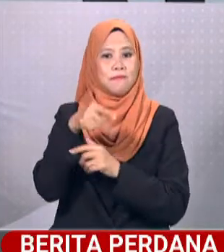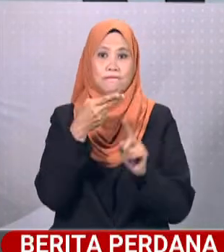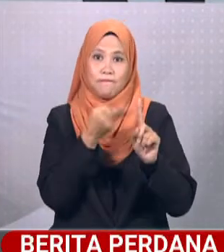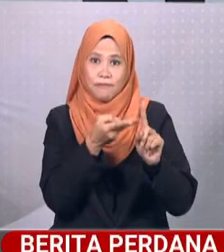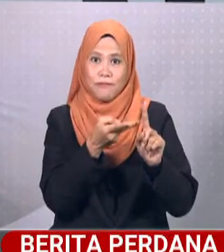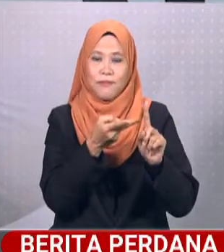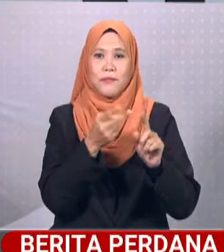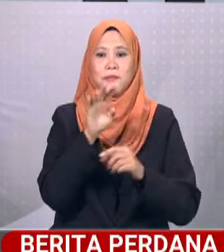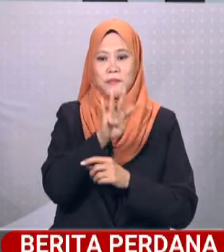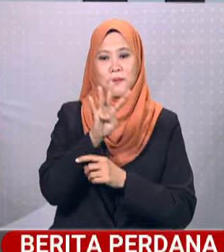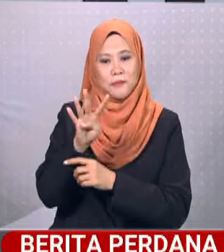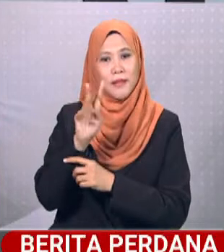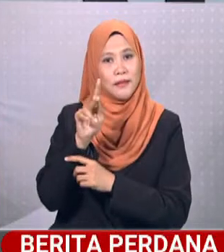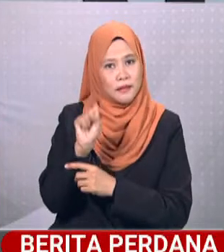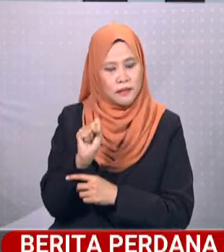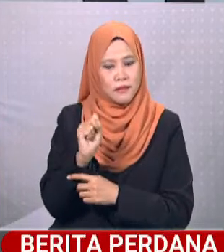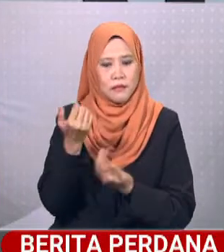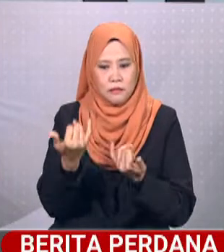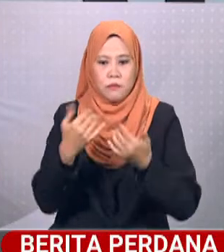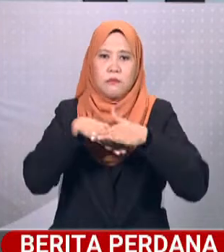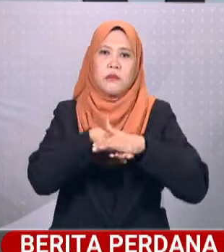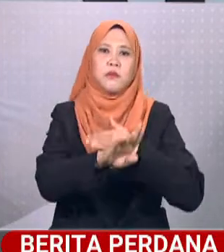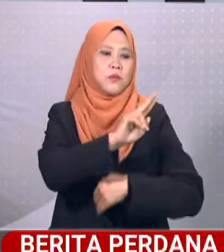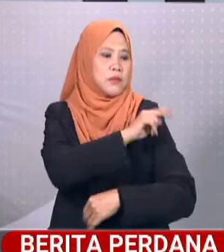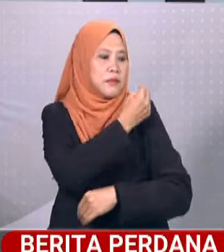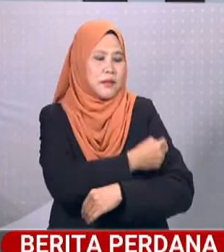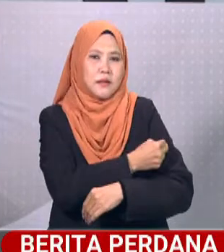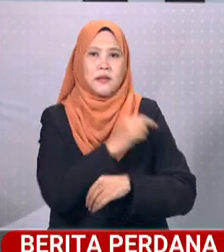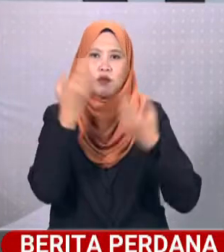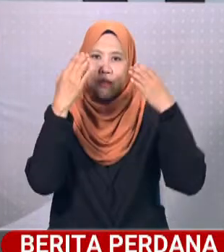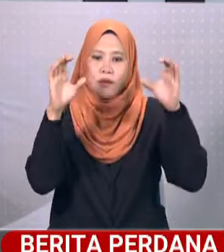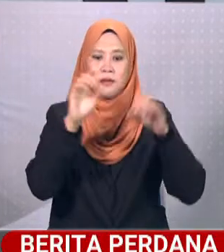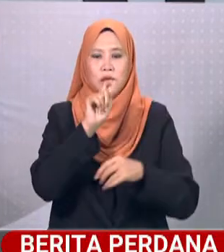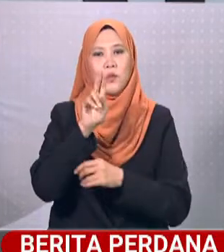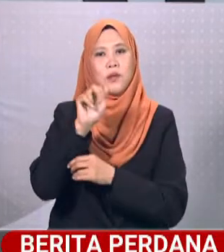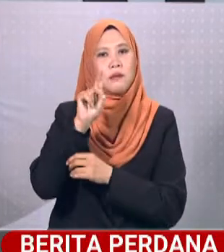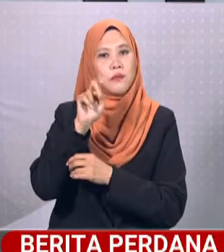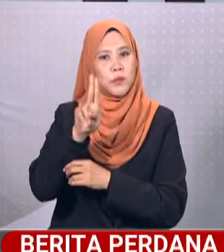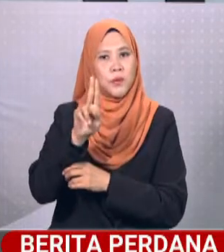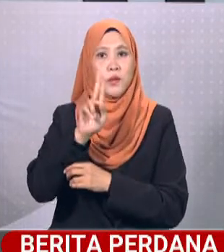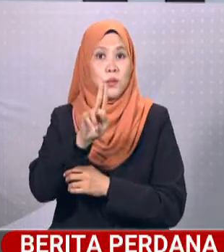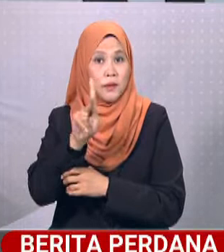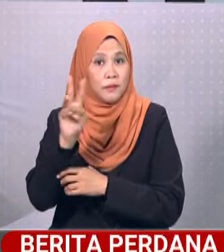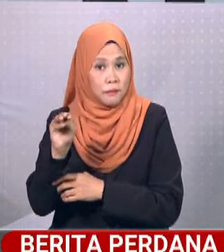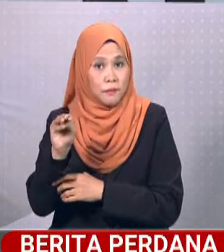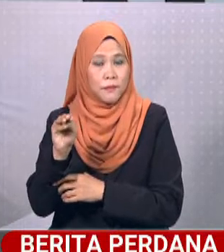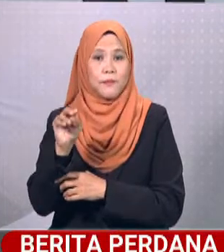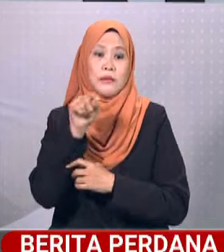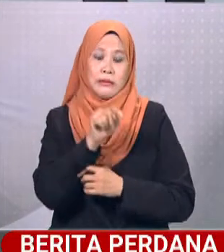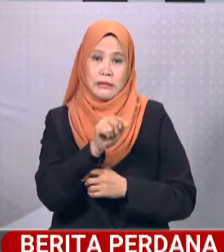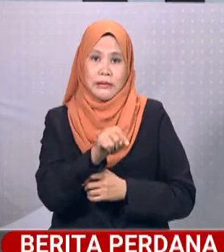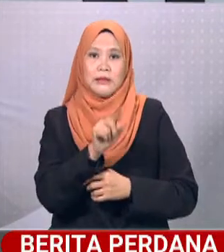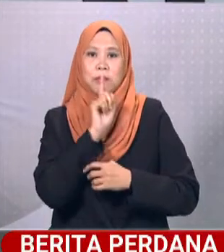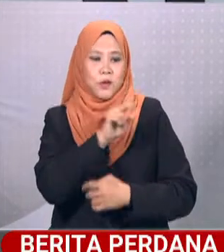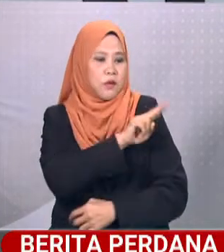Selain daripada itu, 44 kes telah dimasukkan ke Hospital Chancellor Tuanku Mukris UKM yang merupakan salah